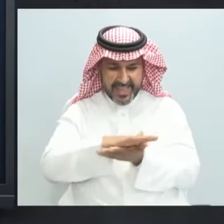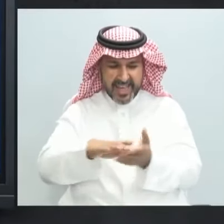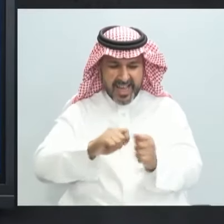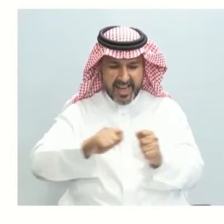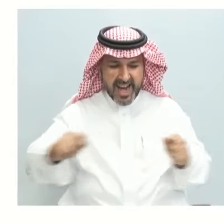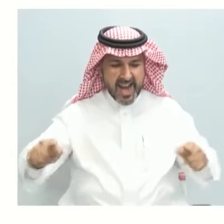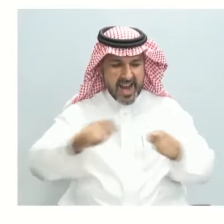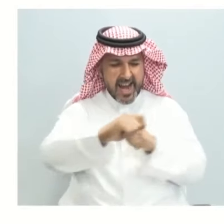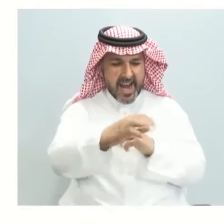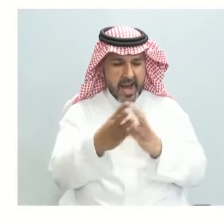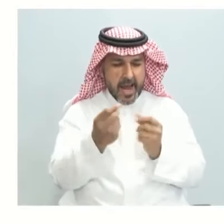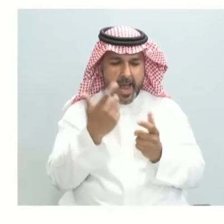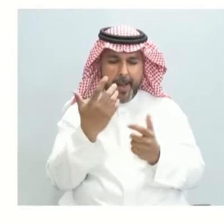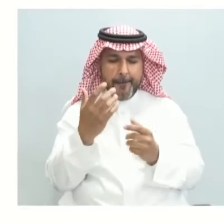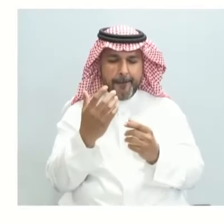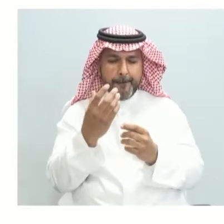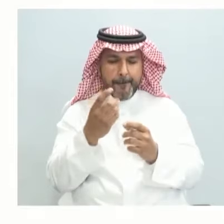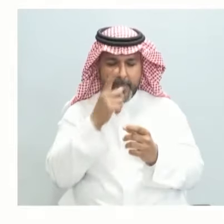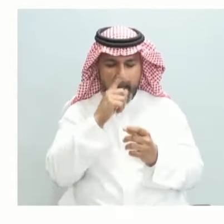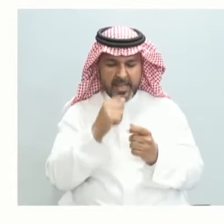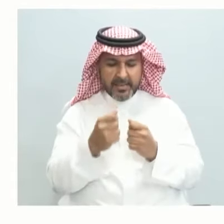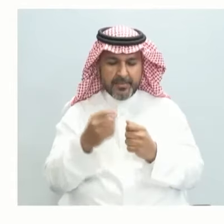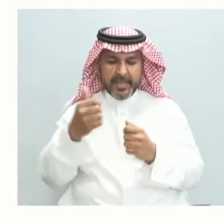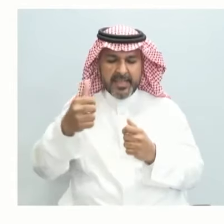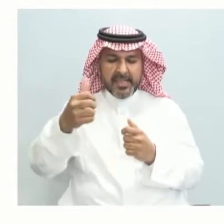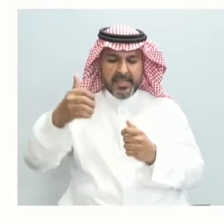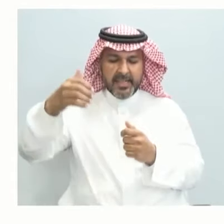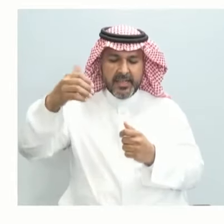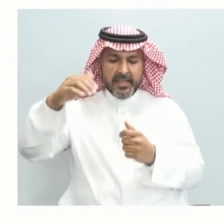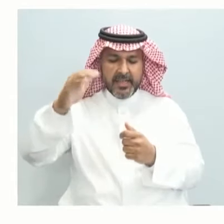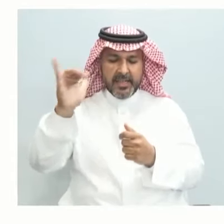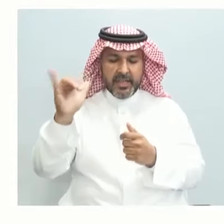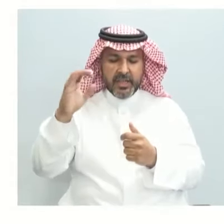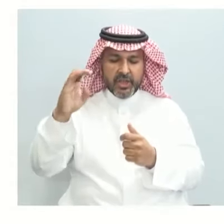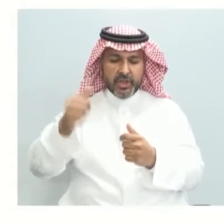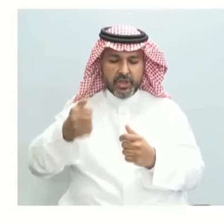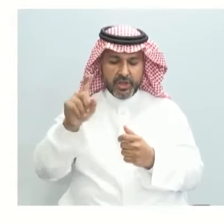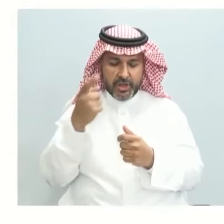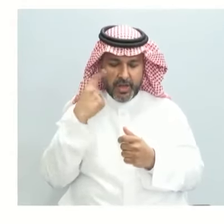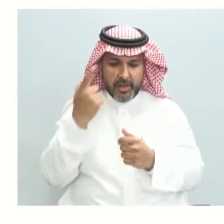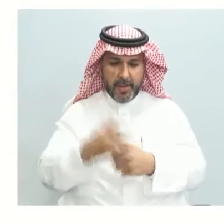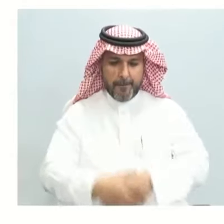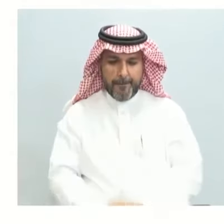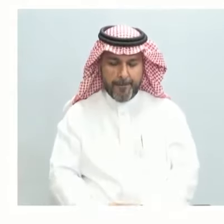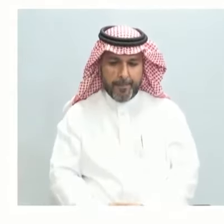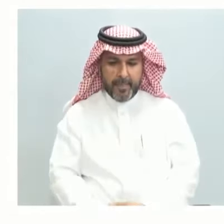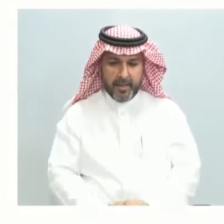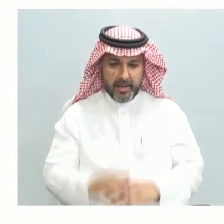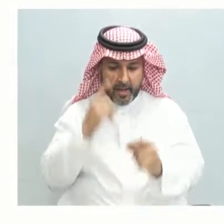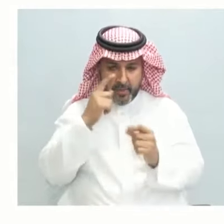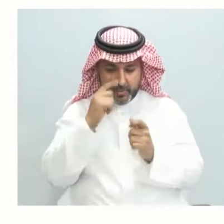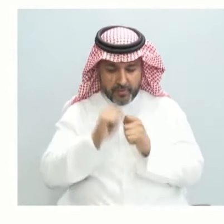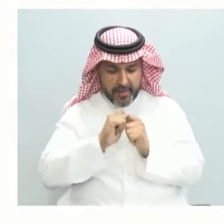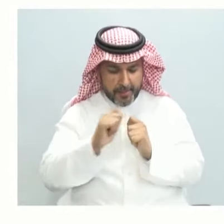قيمه اجره هذا المكان يمكن تمثيل مساحه المتجر بهذه المعادله ميم تساوي هذه هي عباره